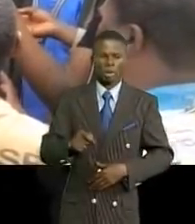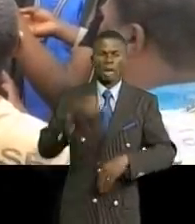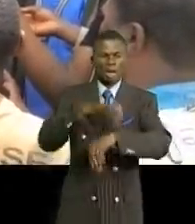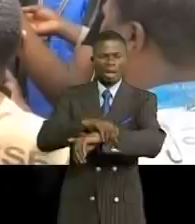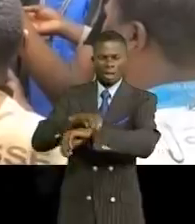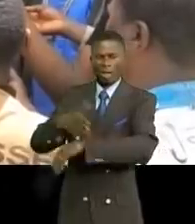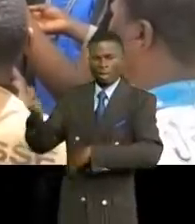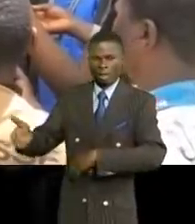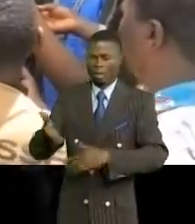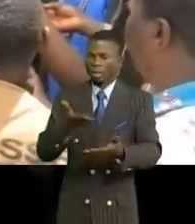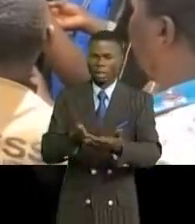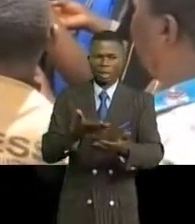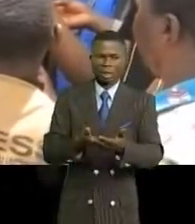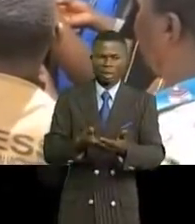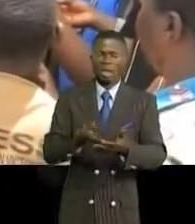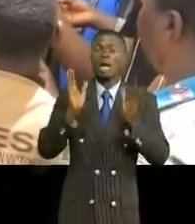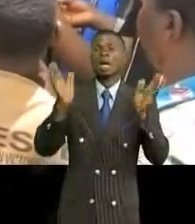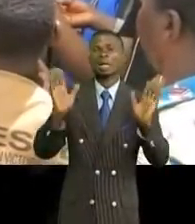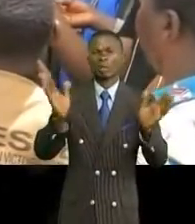en danger